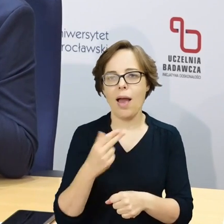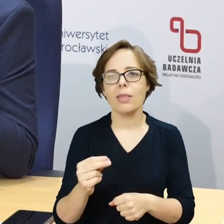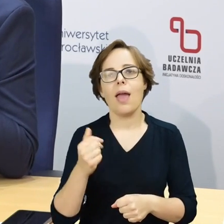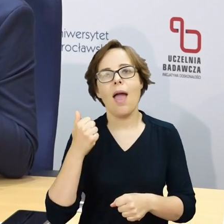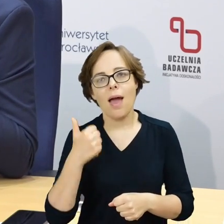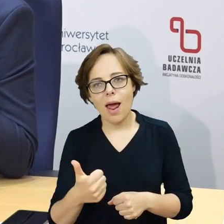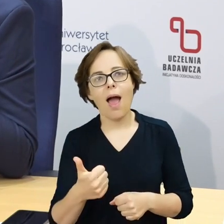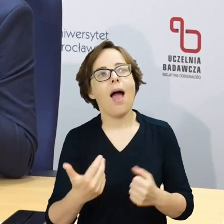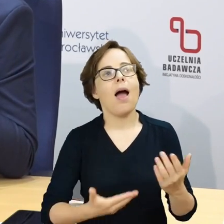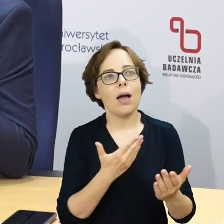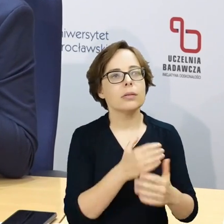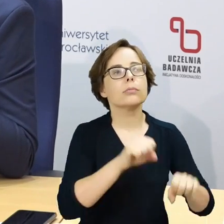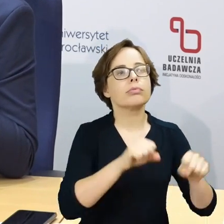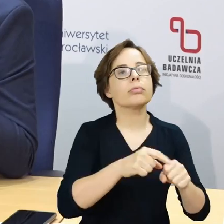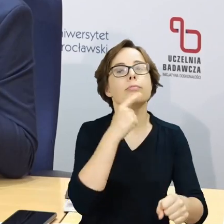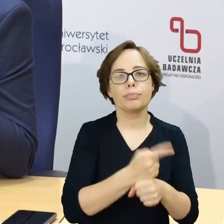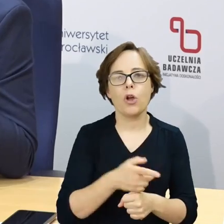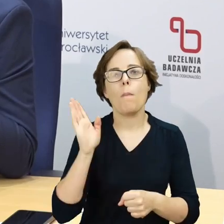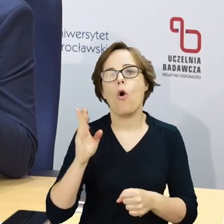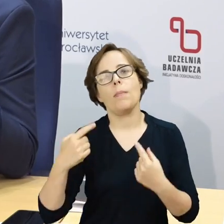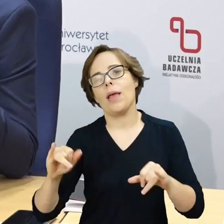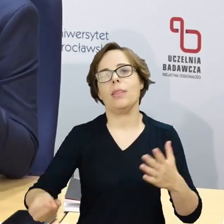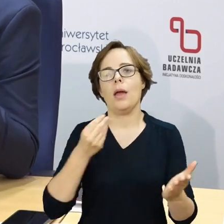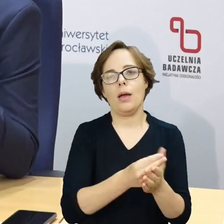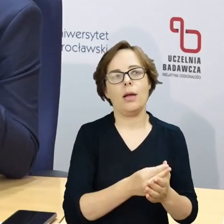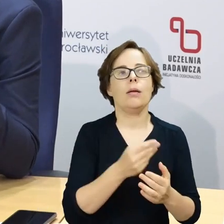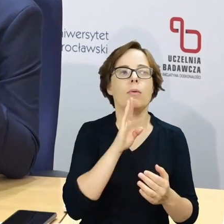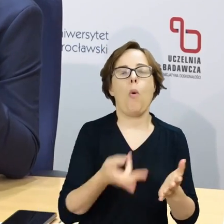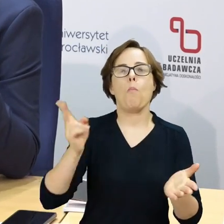skracając drogę do uzyskania informacji.